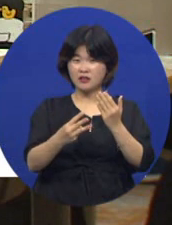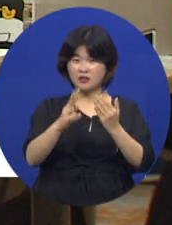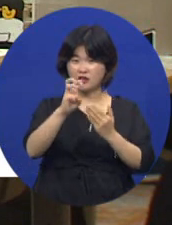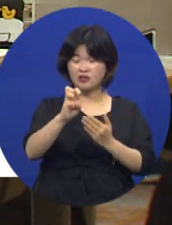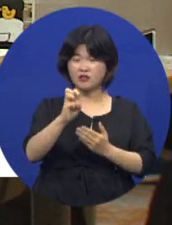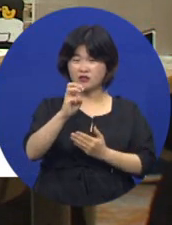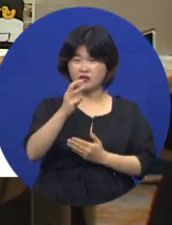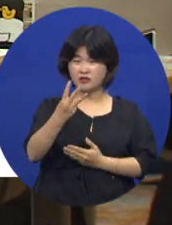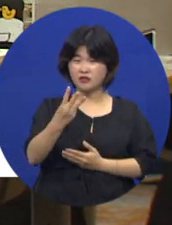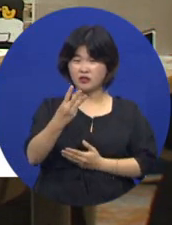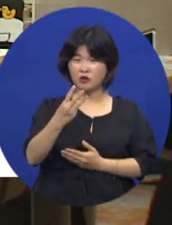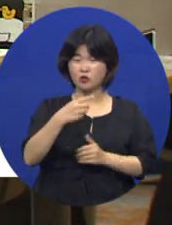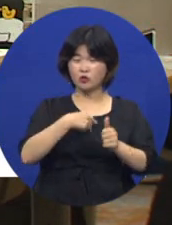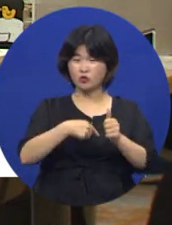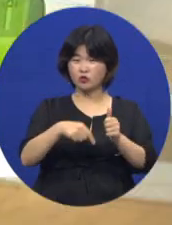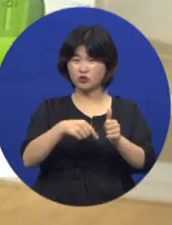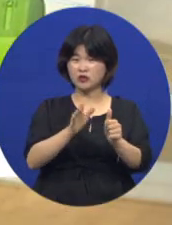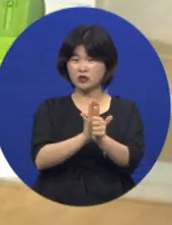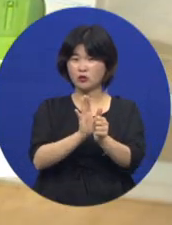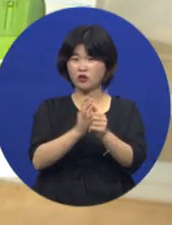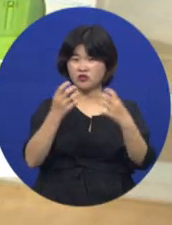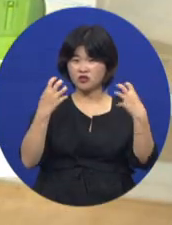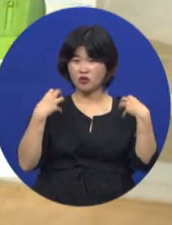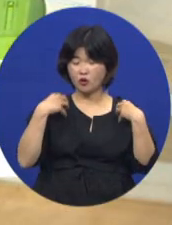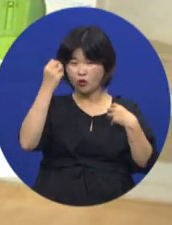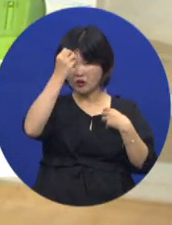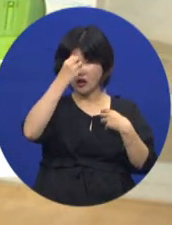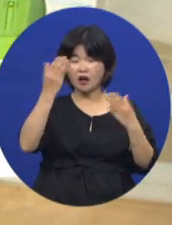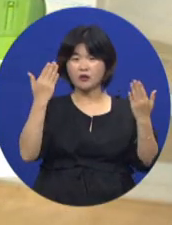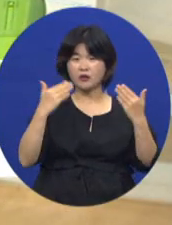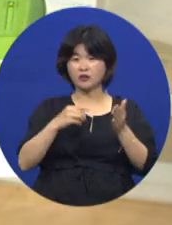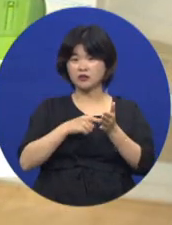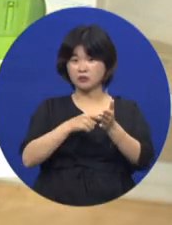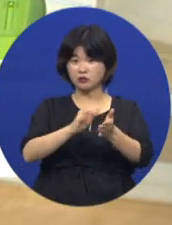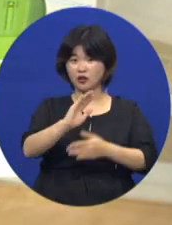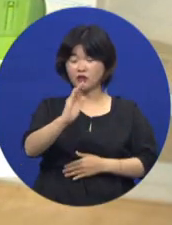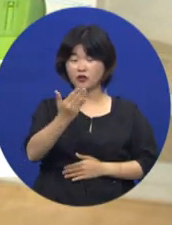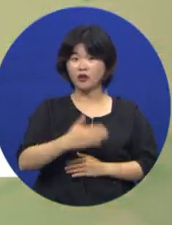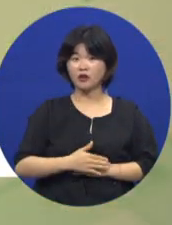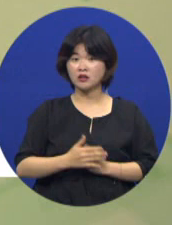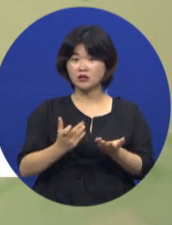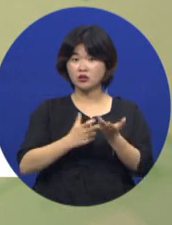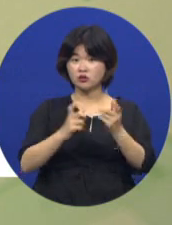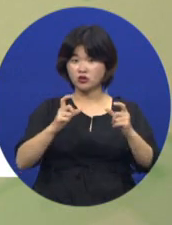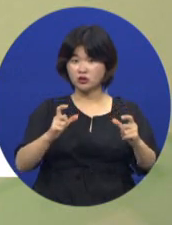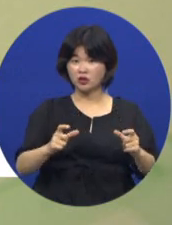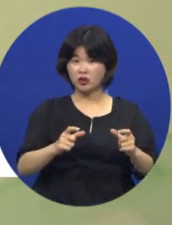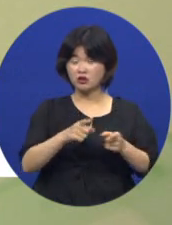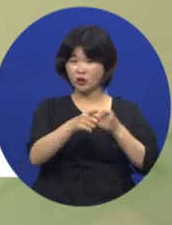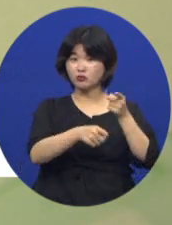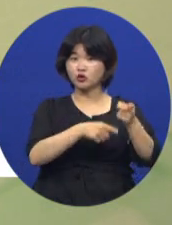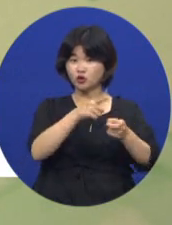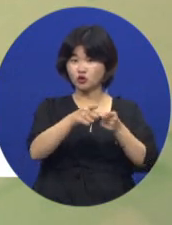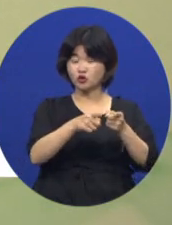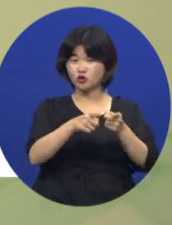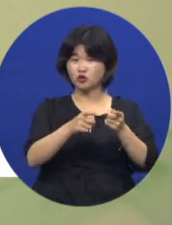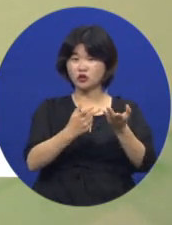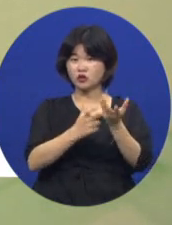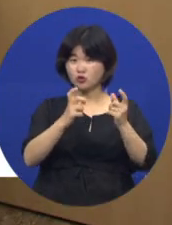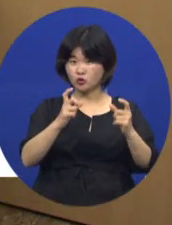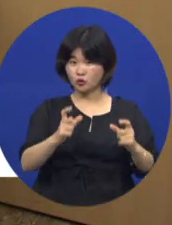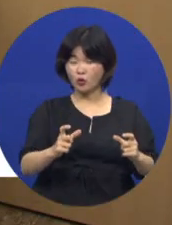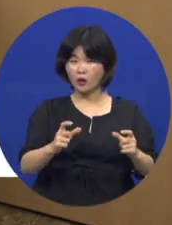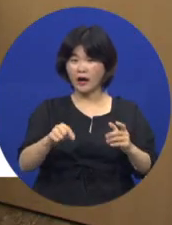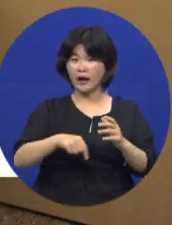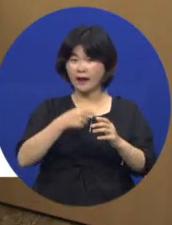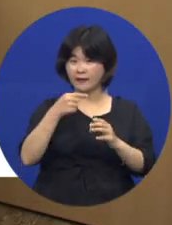시험 지구 교육청과 일선 고교에서 진행합니다 제주 지역의 원서접수는 돈의 고교와